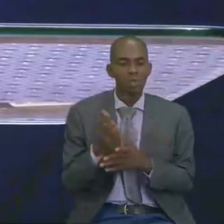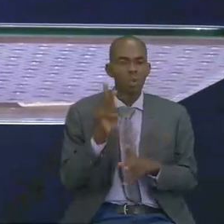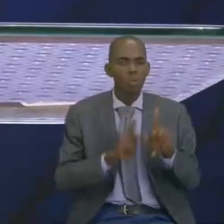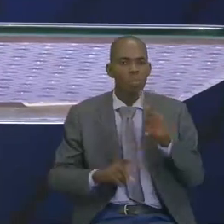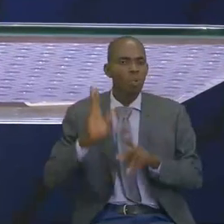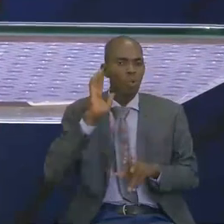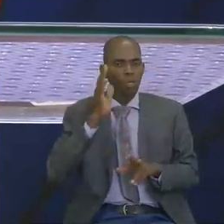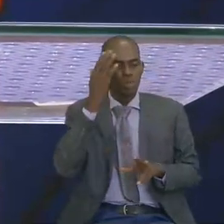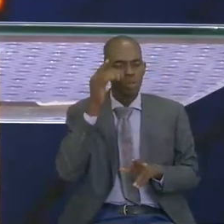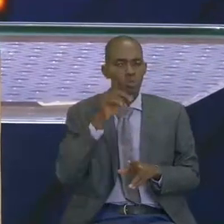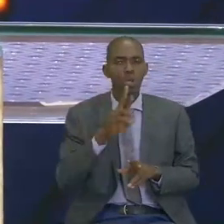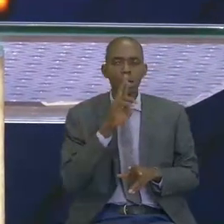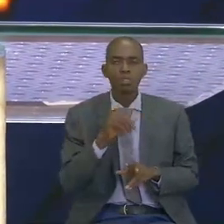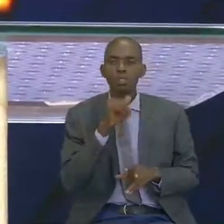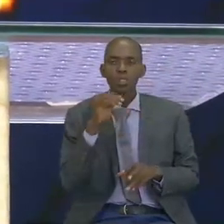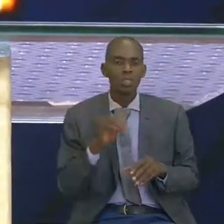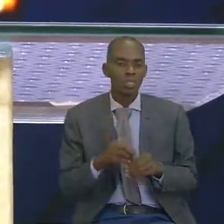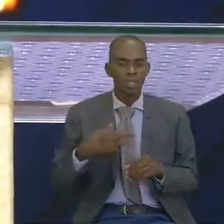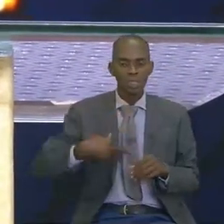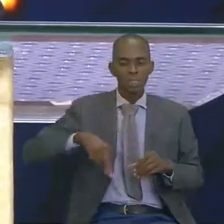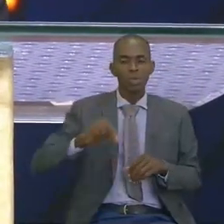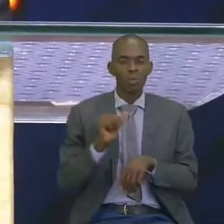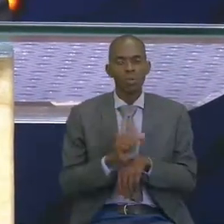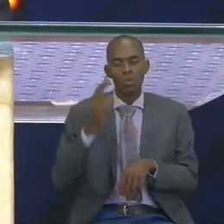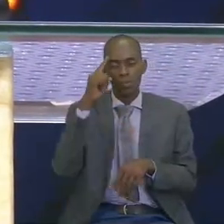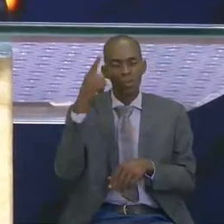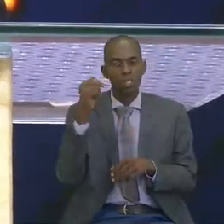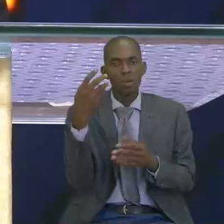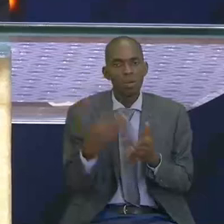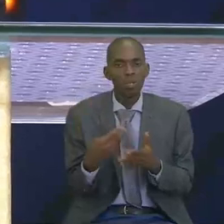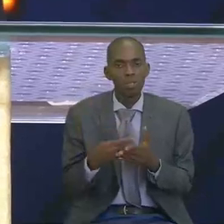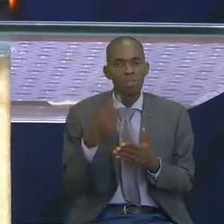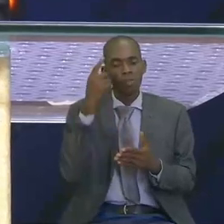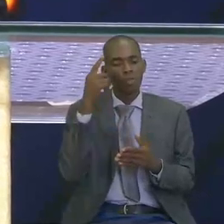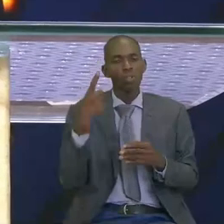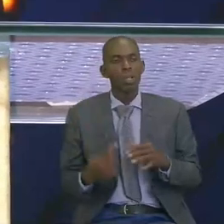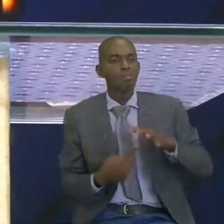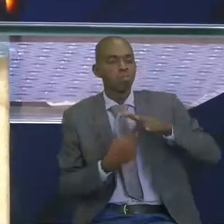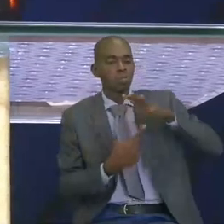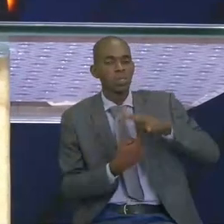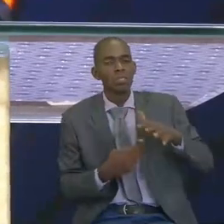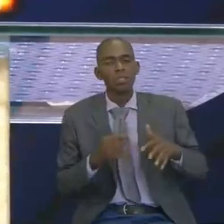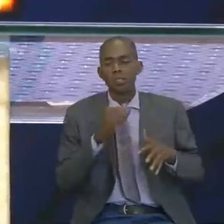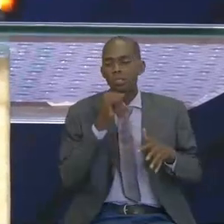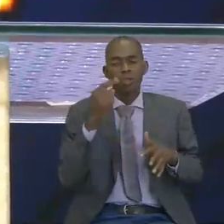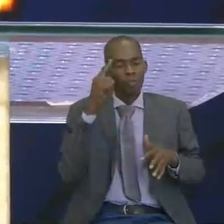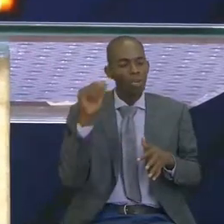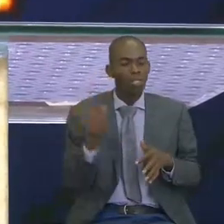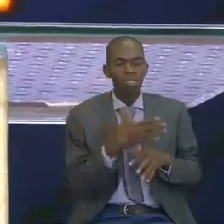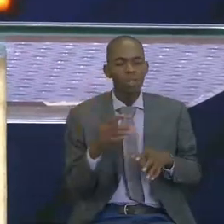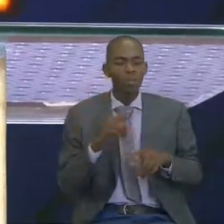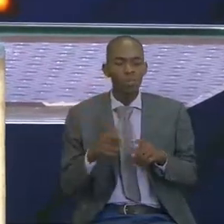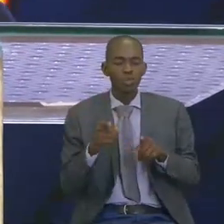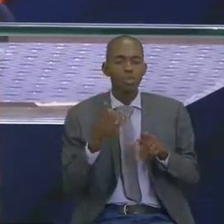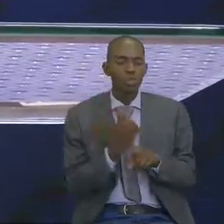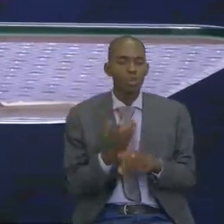oui, tu n'es pas dans la religion pour l'argent, pour la réputation. tu n'es pas dans la religion pour un gain.